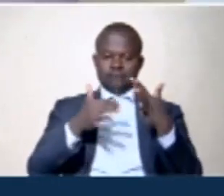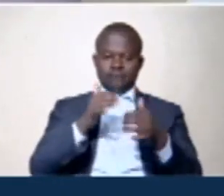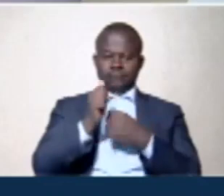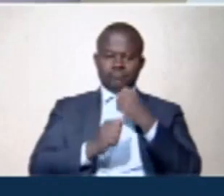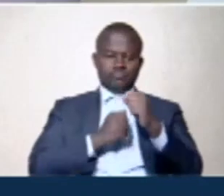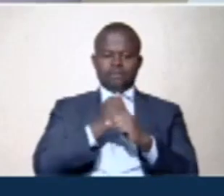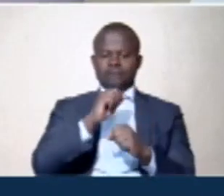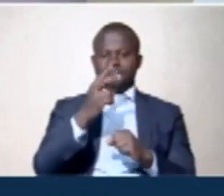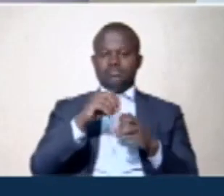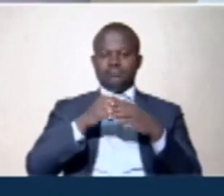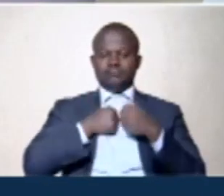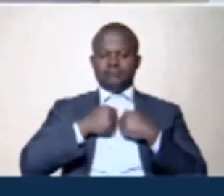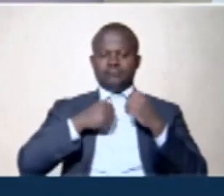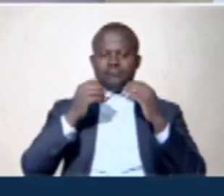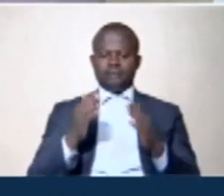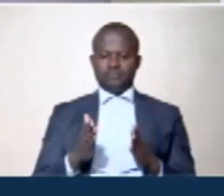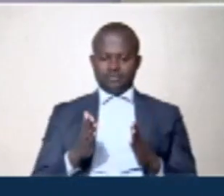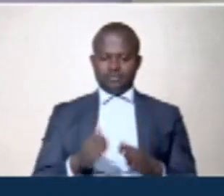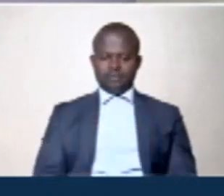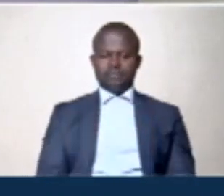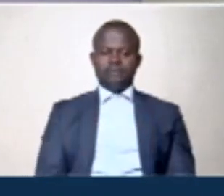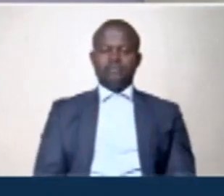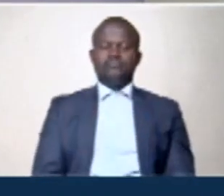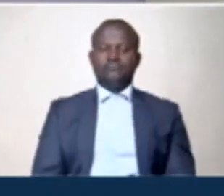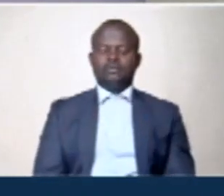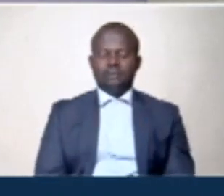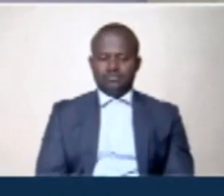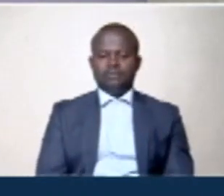zimaze imyaka 20 mu Rwanda. Jean Damascene Manishimwe, Kigali.